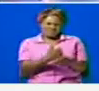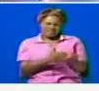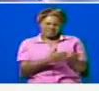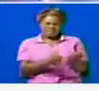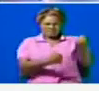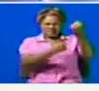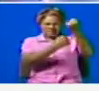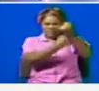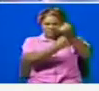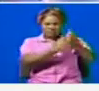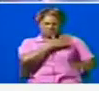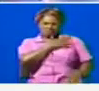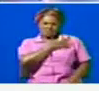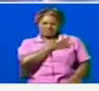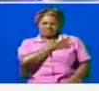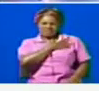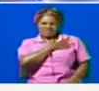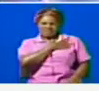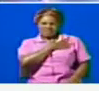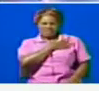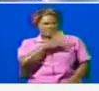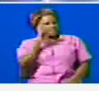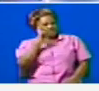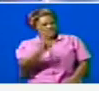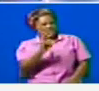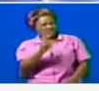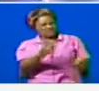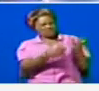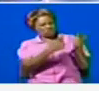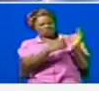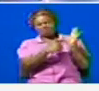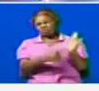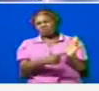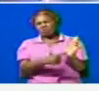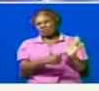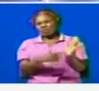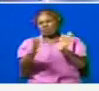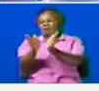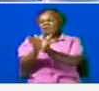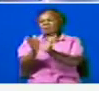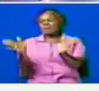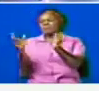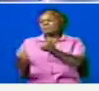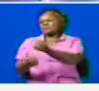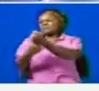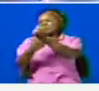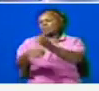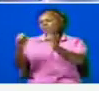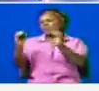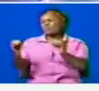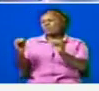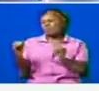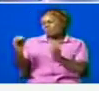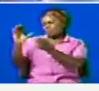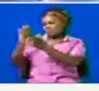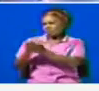wanaunga mkono mrengo wa NASA ambao wanasema hata ukiangalia hizi takwimu inaonyesha kuwa wananchi hawaiungi mkono serikali